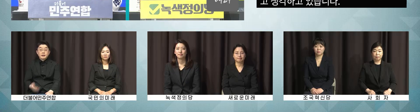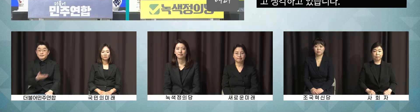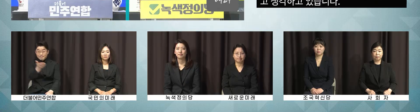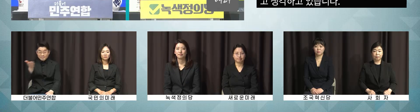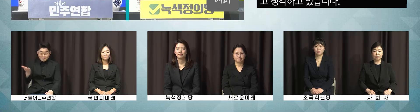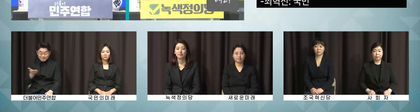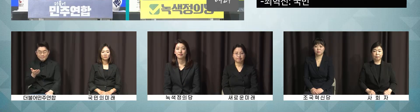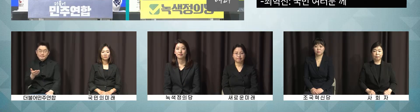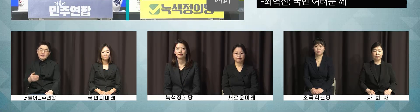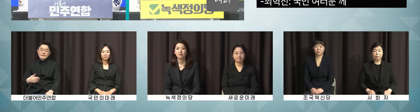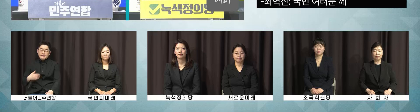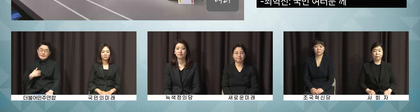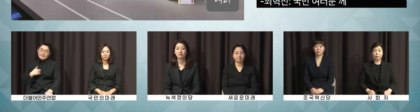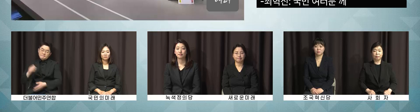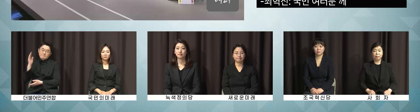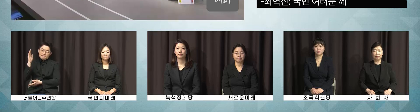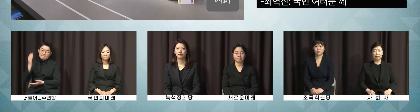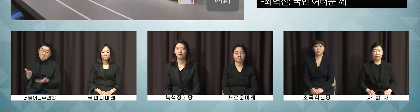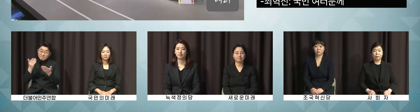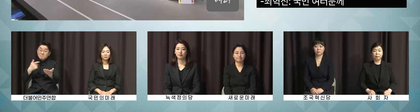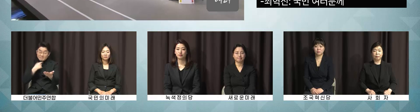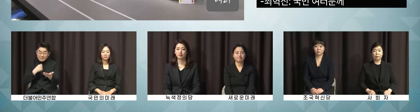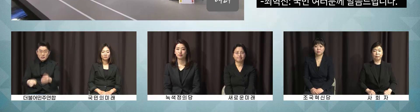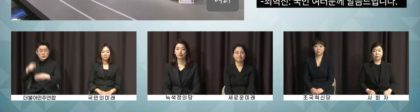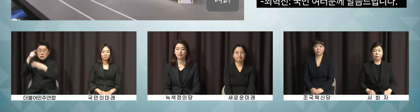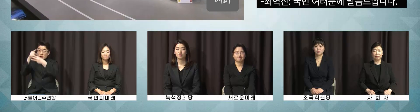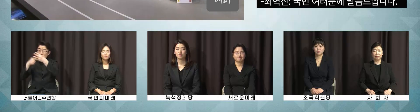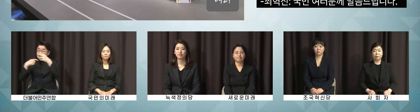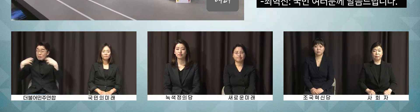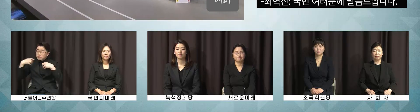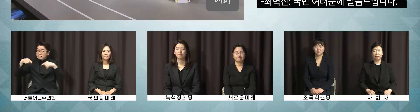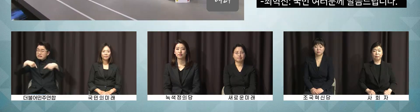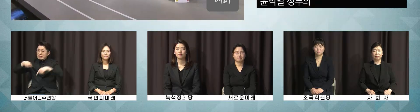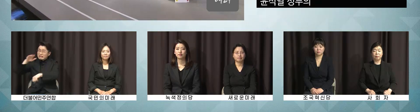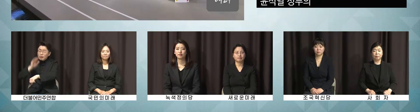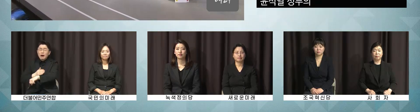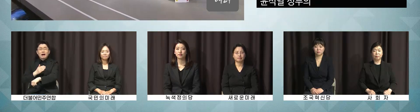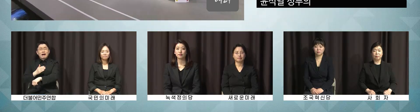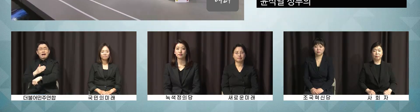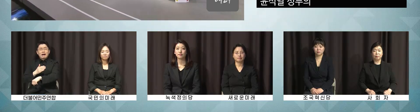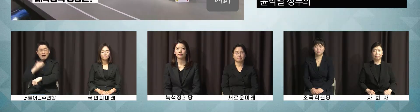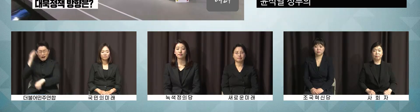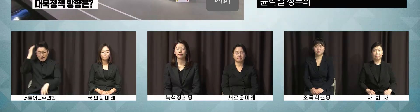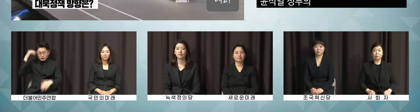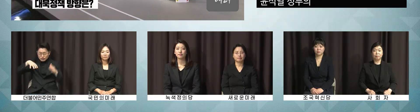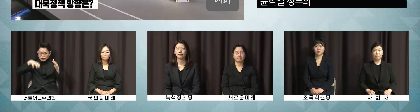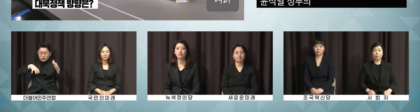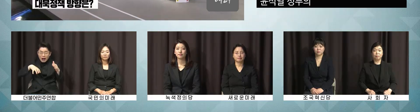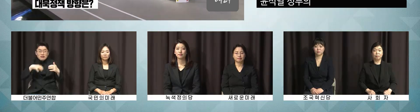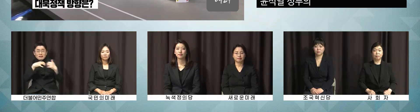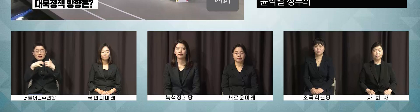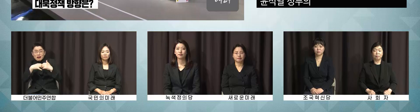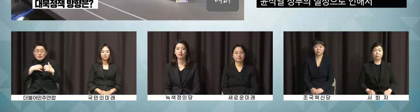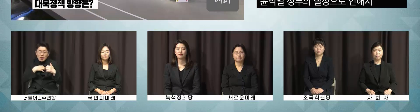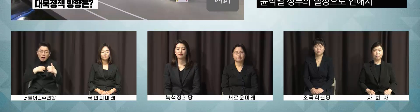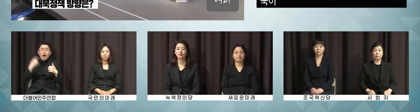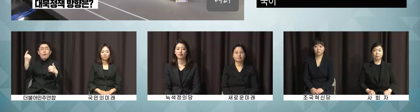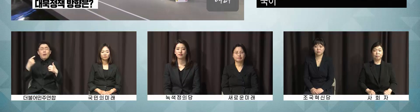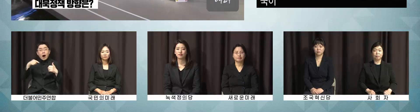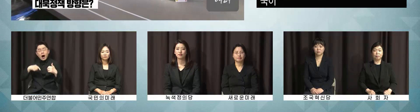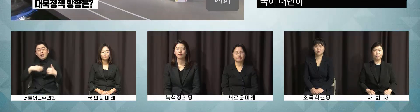여러분께 말씀드리겠습니다. 윤석열 정부의 실정으로 인해서 대한민국이 대단히 위험한 상황에 처해